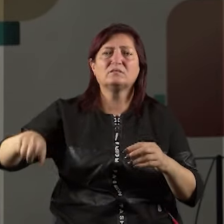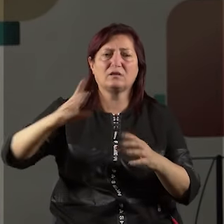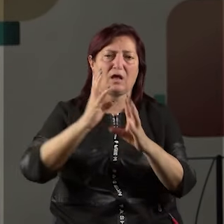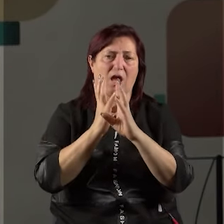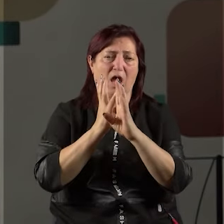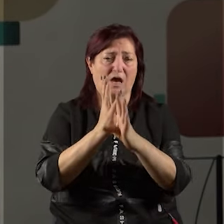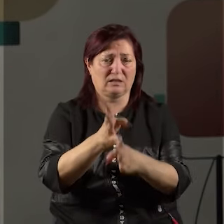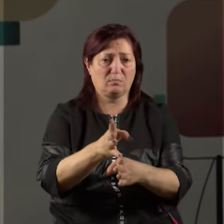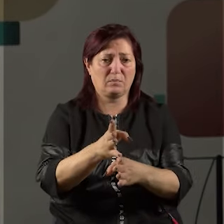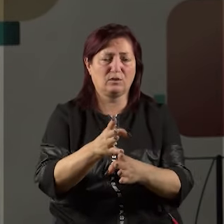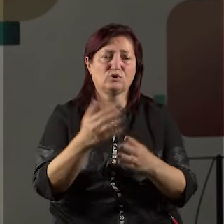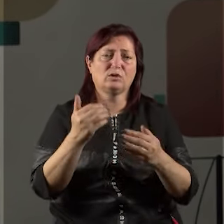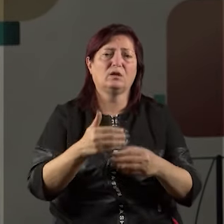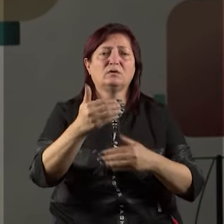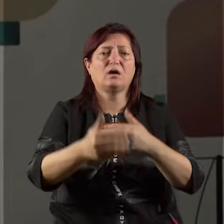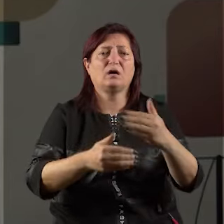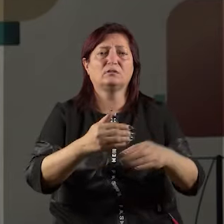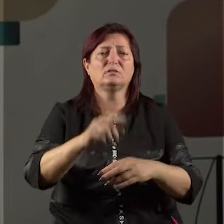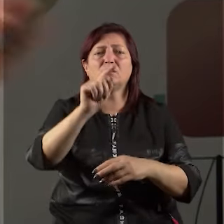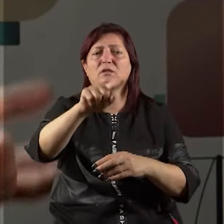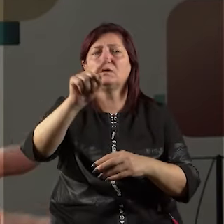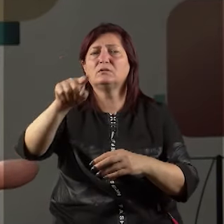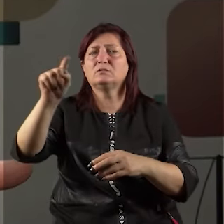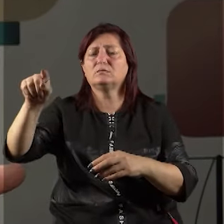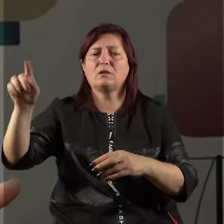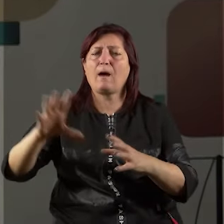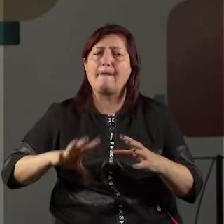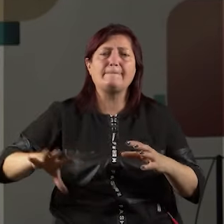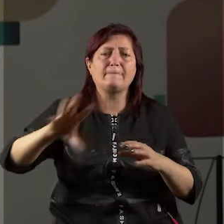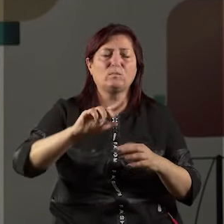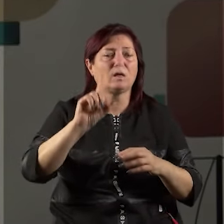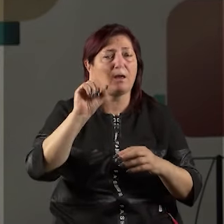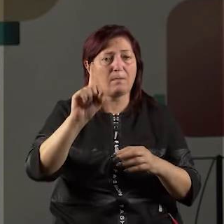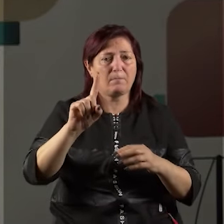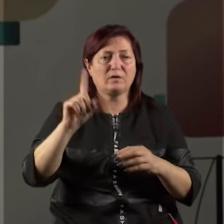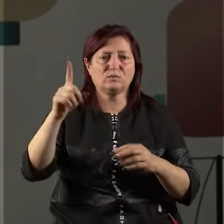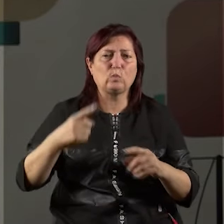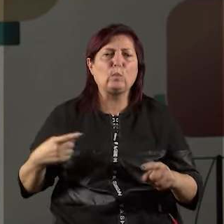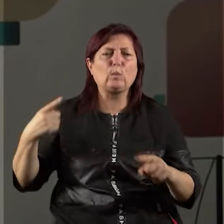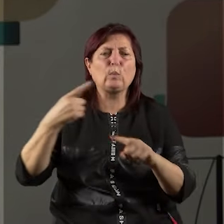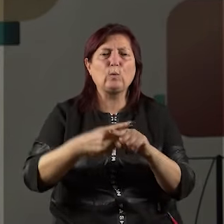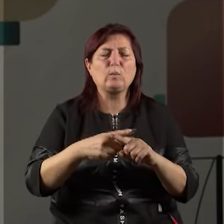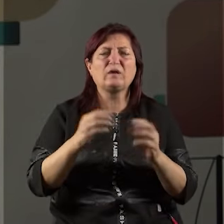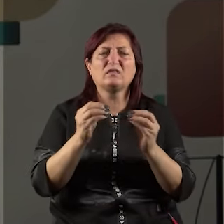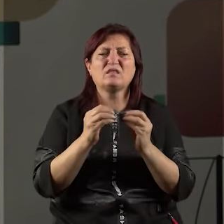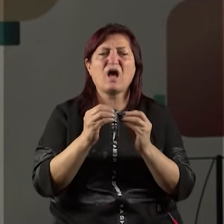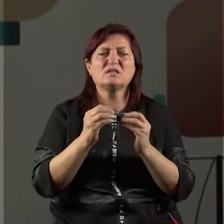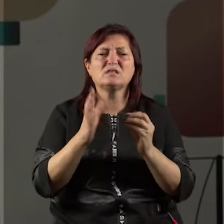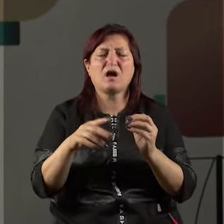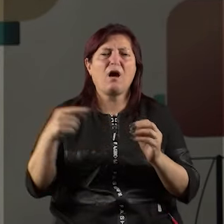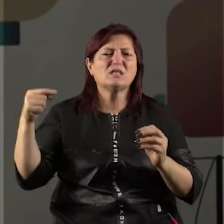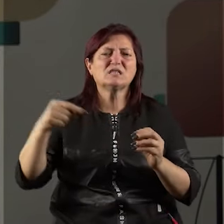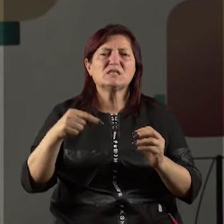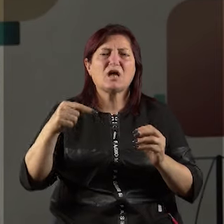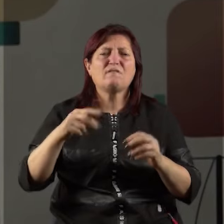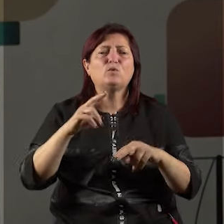կամ նախադեպային սիստեմով նրանց վրա կտարածվի ամեն ինչը, բայց դրանց գումարվել են տասնյակ հազարավոր այլ